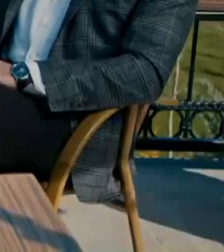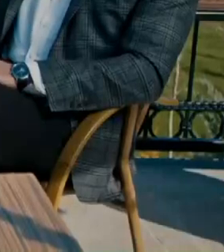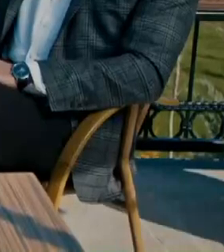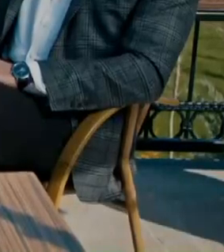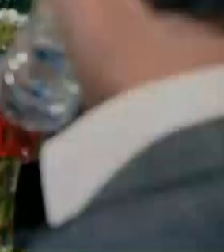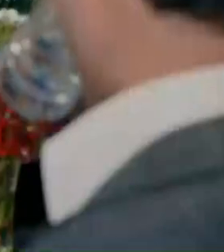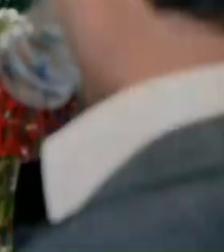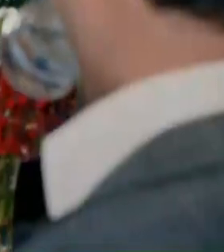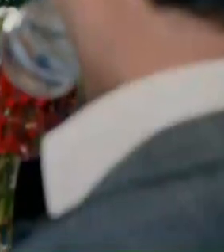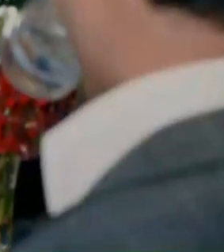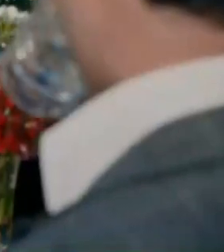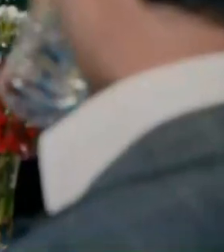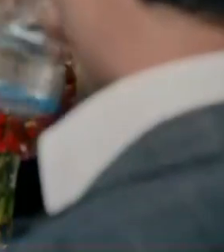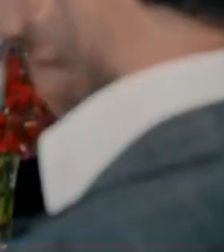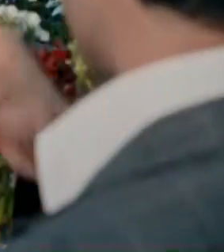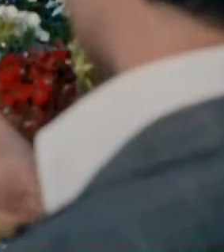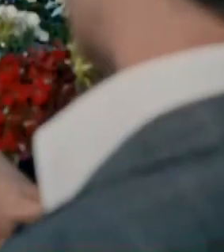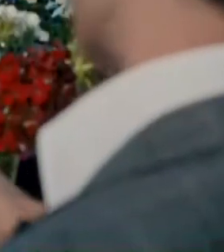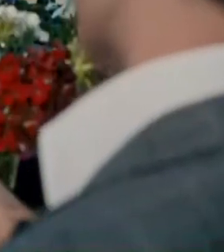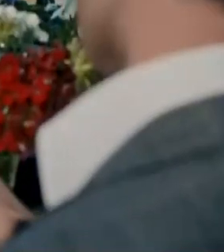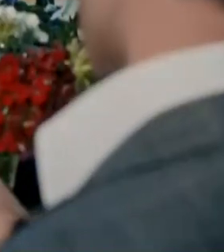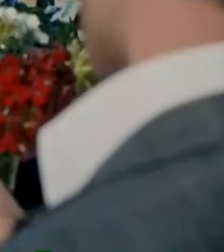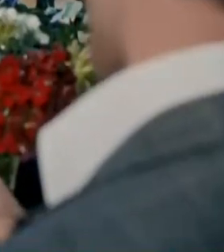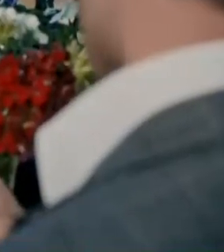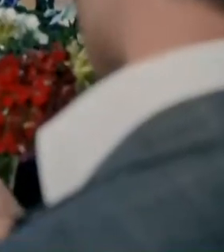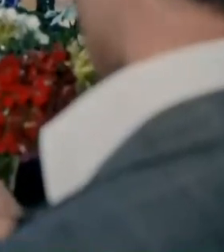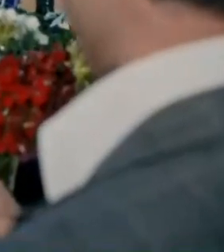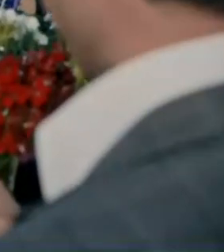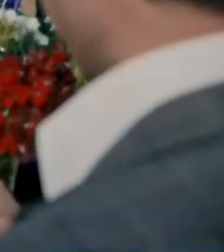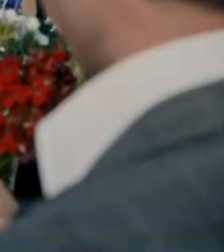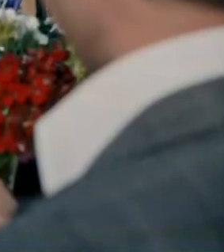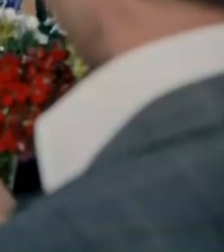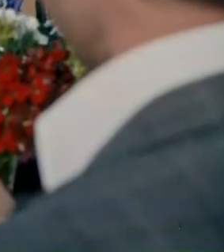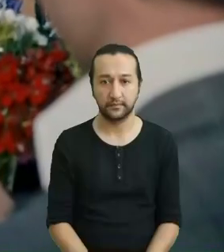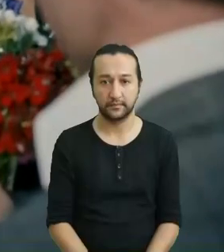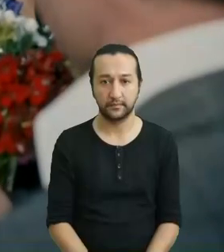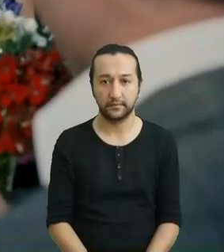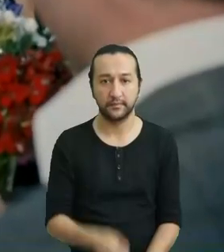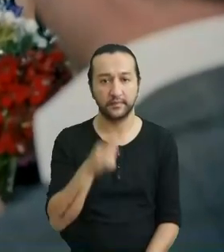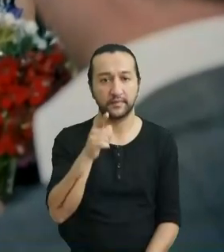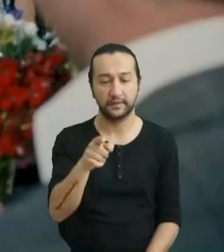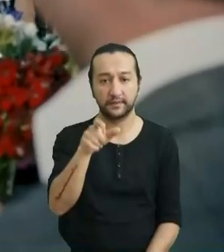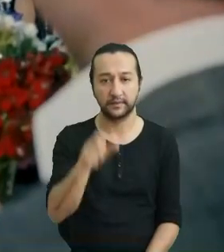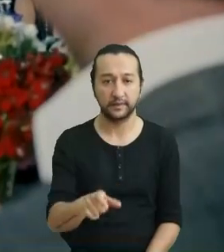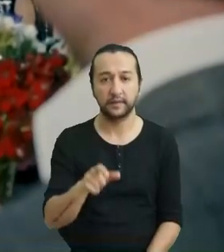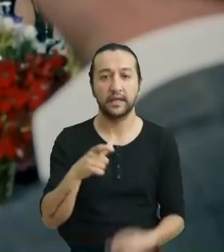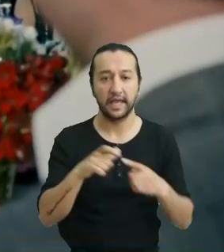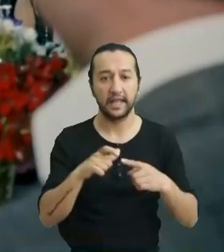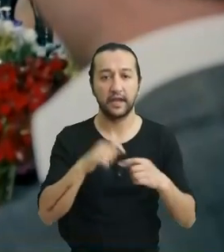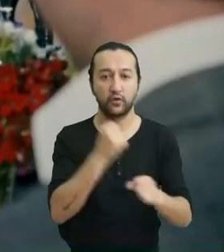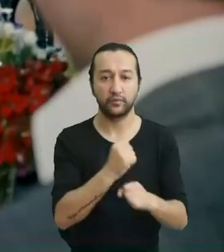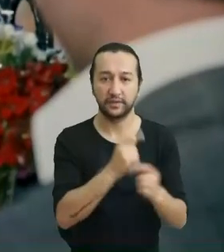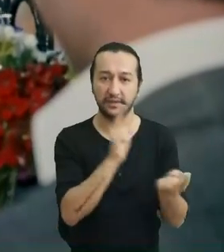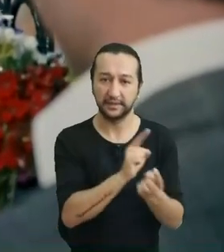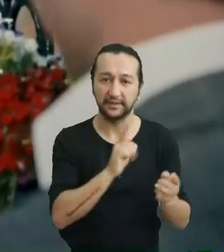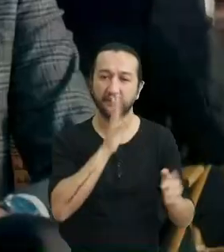Göl manzaralı kafede Türk kahvesi içiyorlar. Masada rengarenk taze çiçekler. Senin Ender Gümüş'le daha sıkı fık